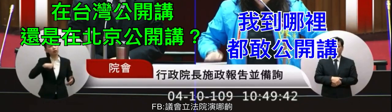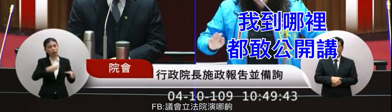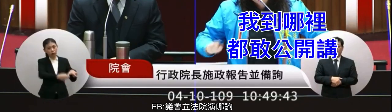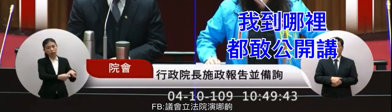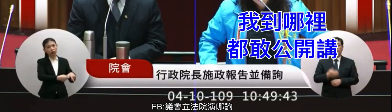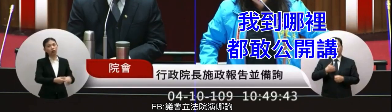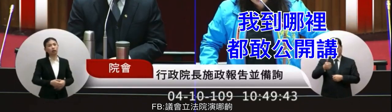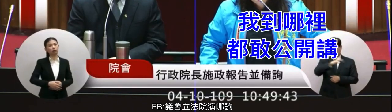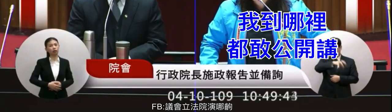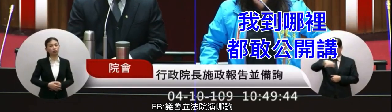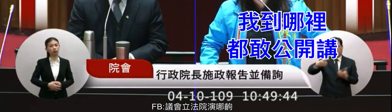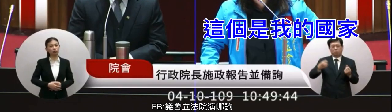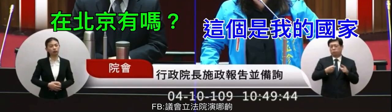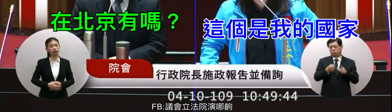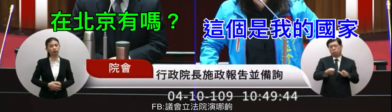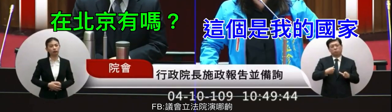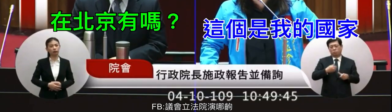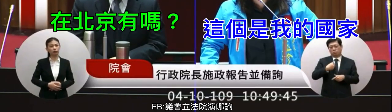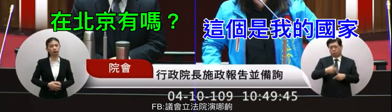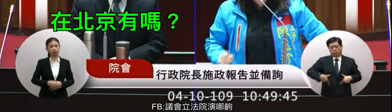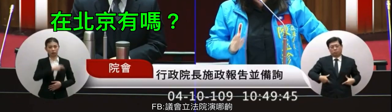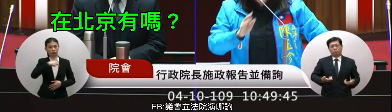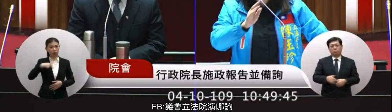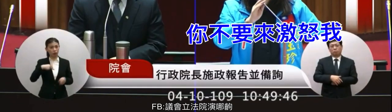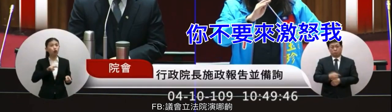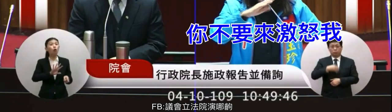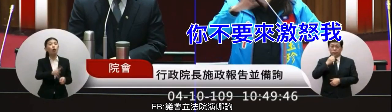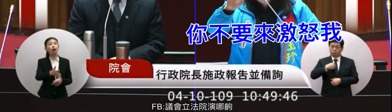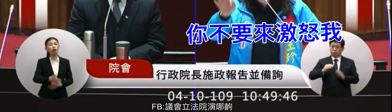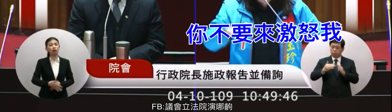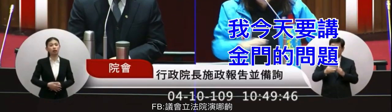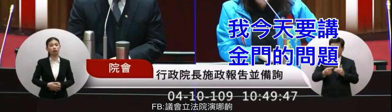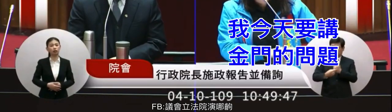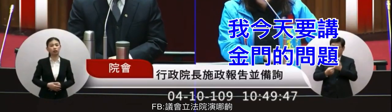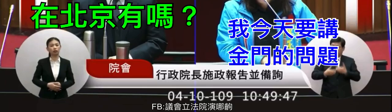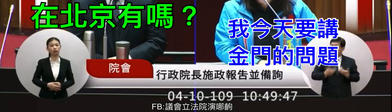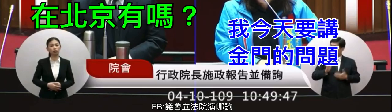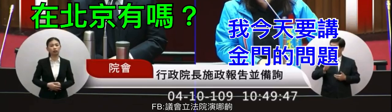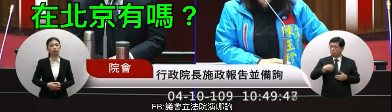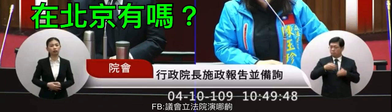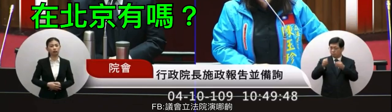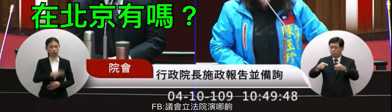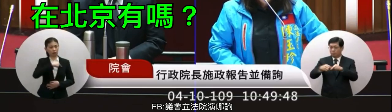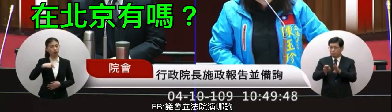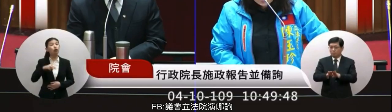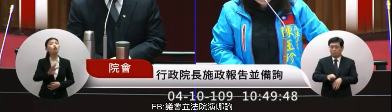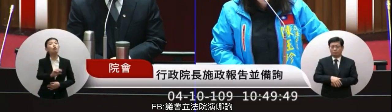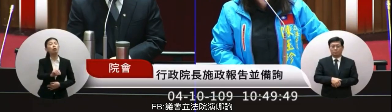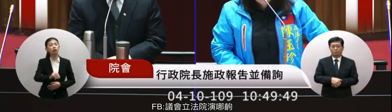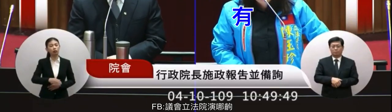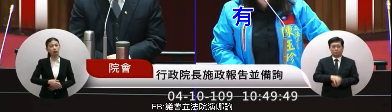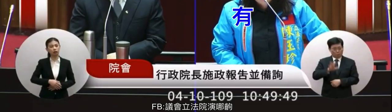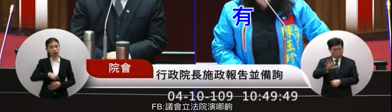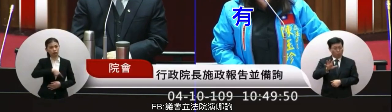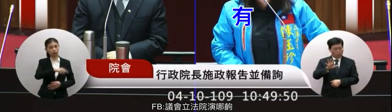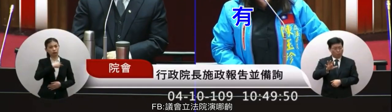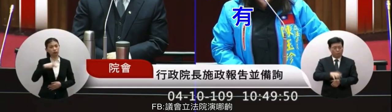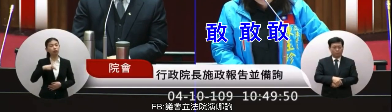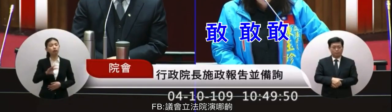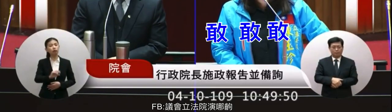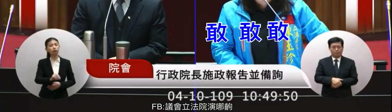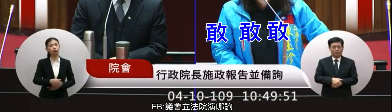开讲？ 我到哪里都敢公开讲这个。是我的国家 有吗？ 你不要来激怒我，我今天要讲基本的问题。 北京有吗？